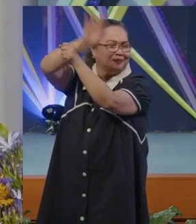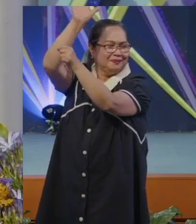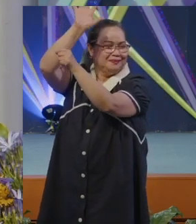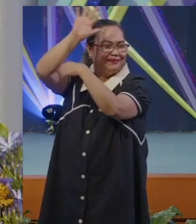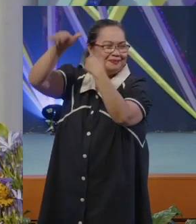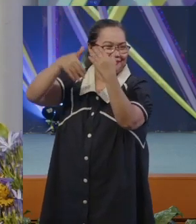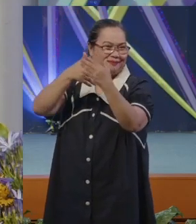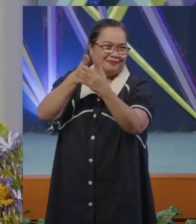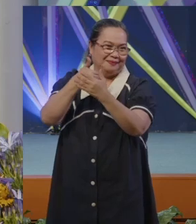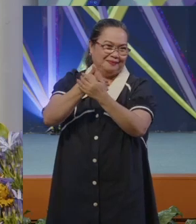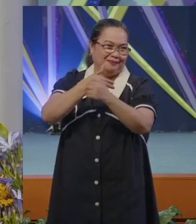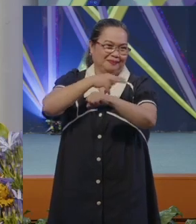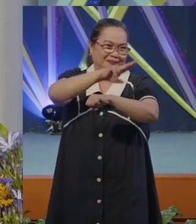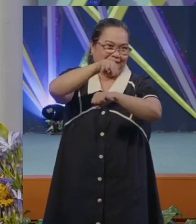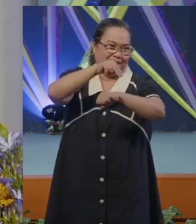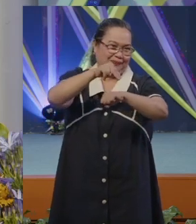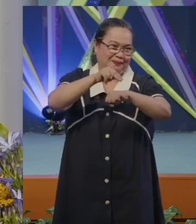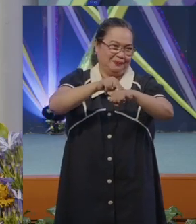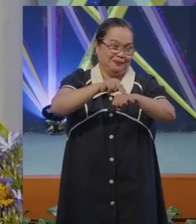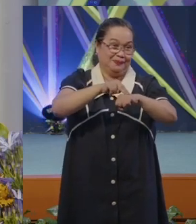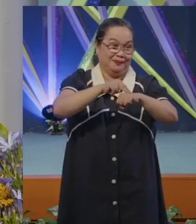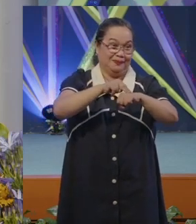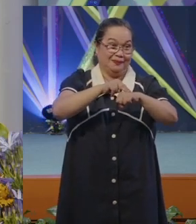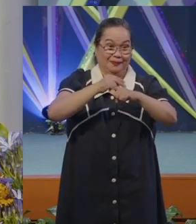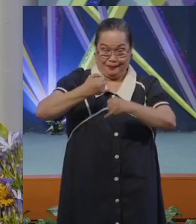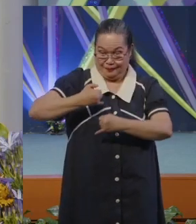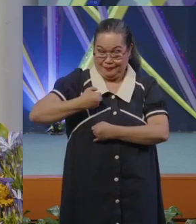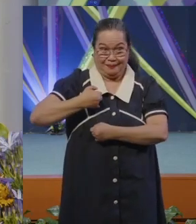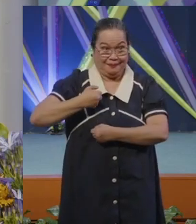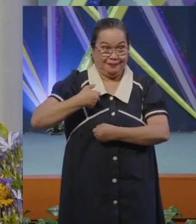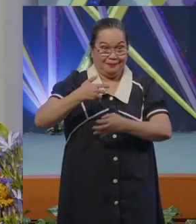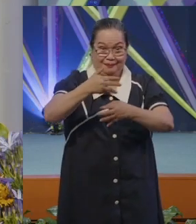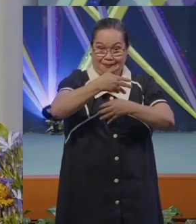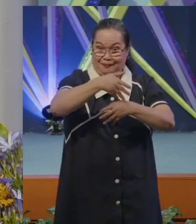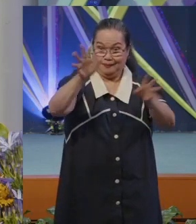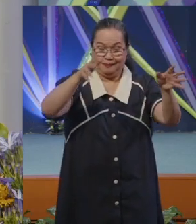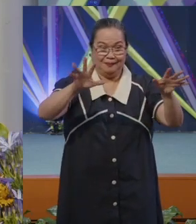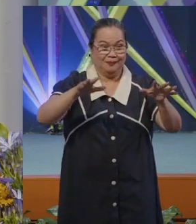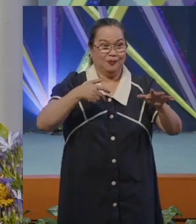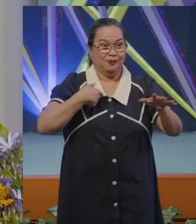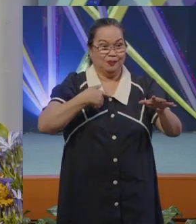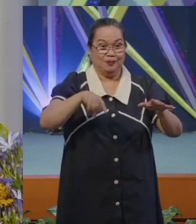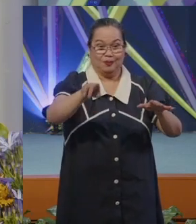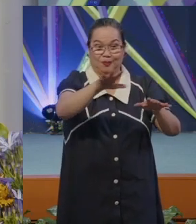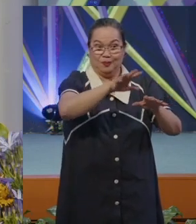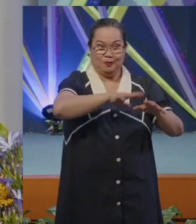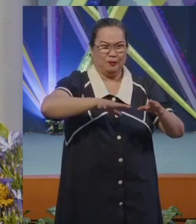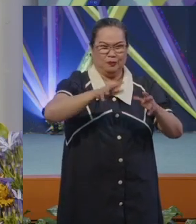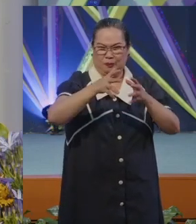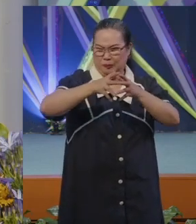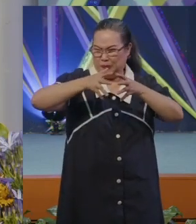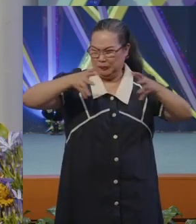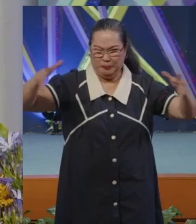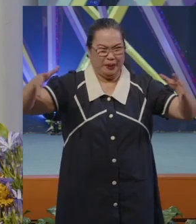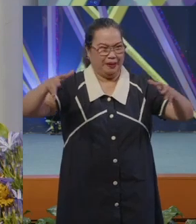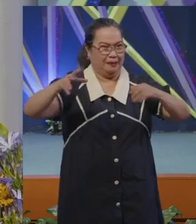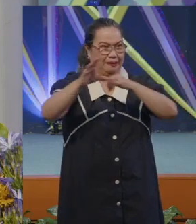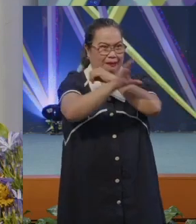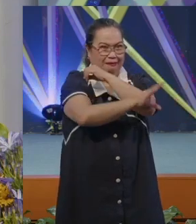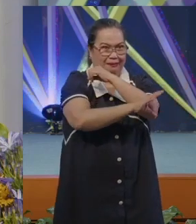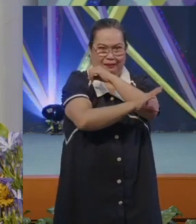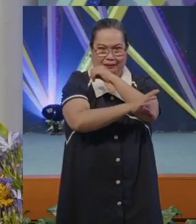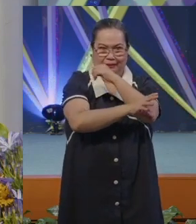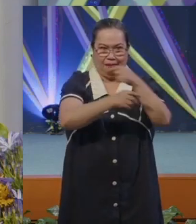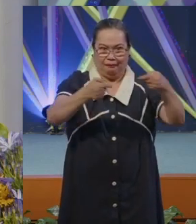all these nations before you, and you will dispossess nations greater and mightier